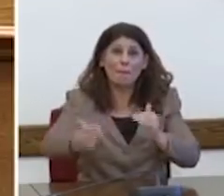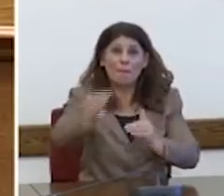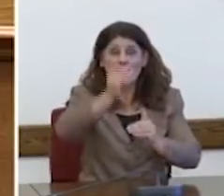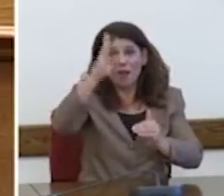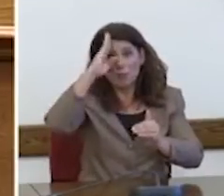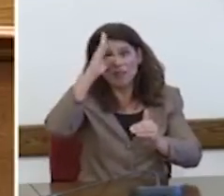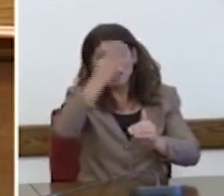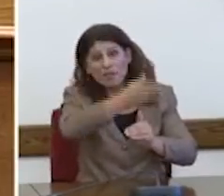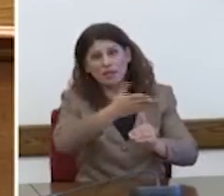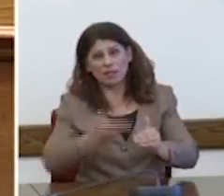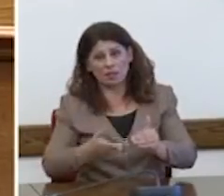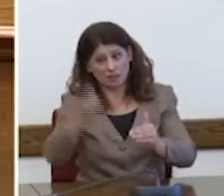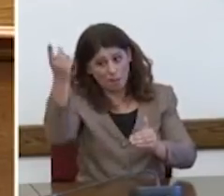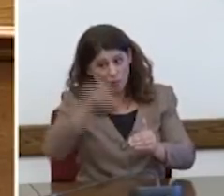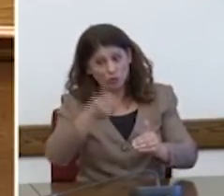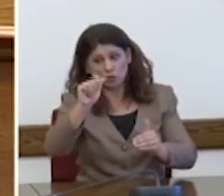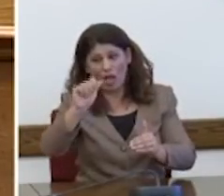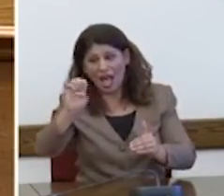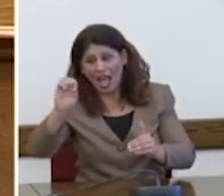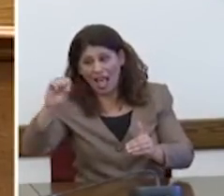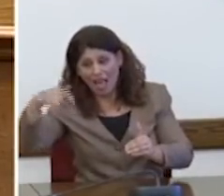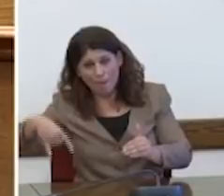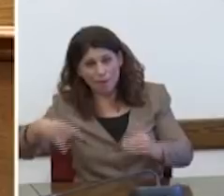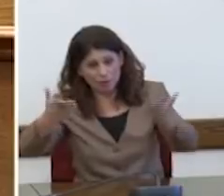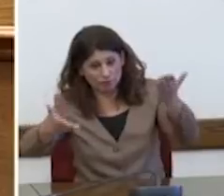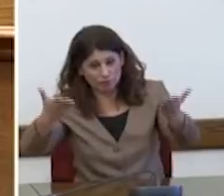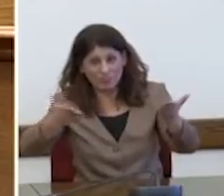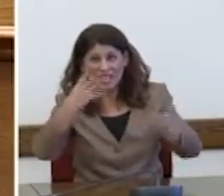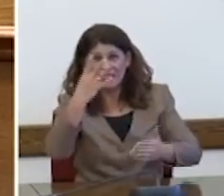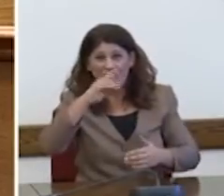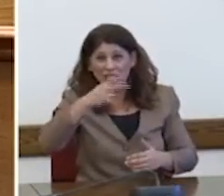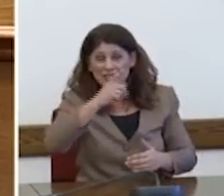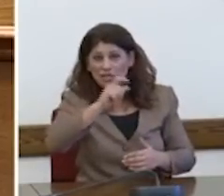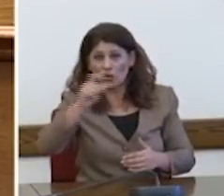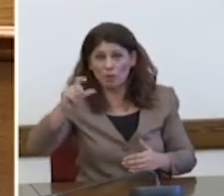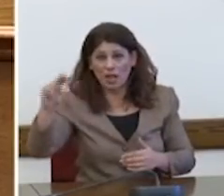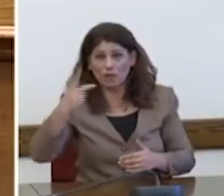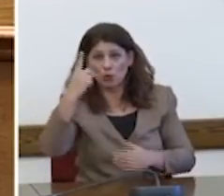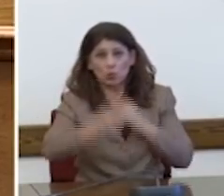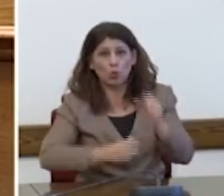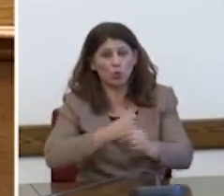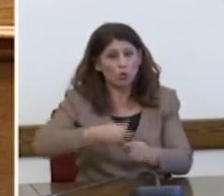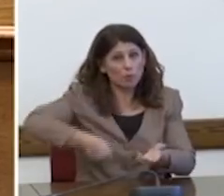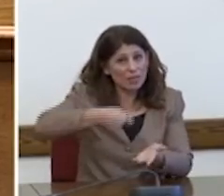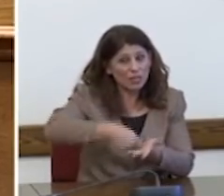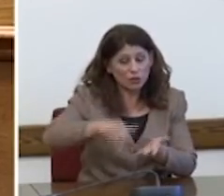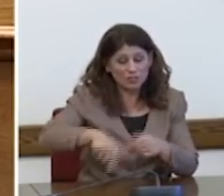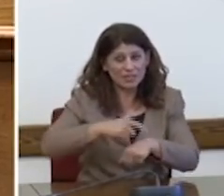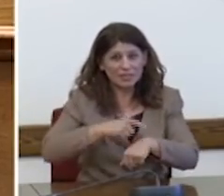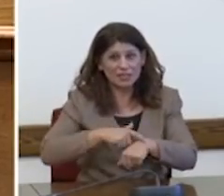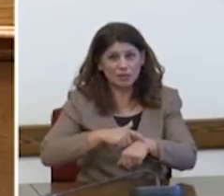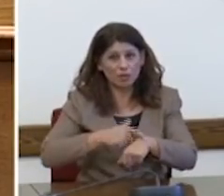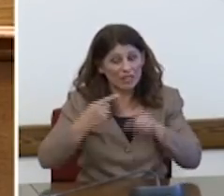Αμερικής ως ποσοστό του ΑΕΠ. 4 δισεκατομμύρια ευρώ το χρόνο πληρώνει ήδη ο ελληνικός λαός και την ίδια